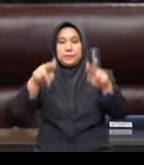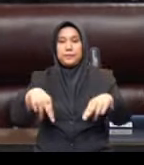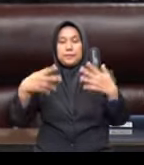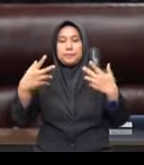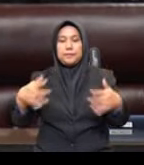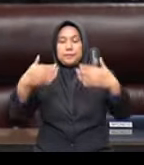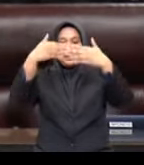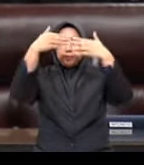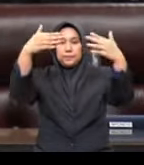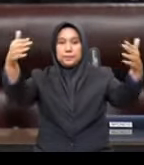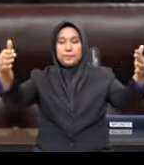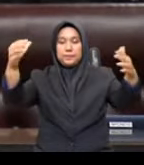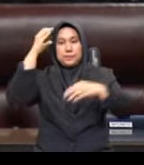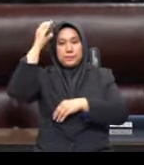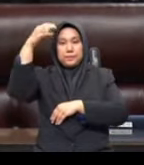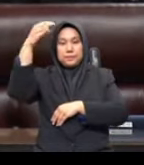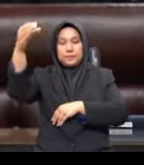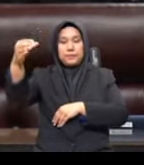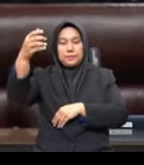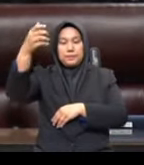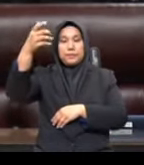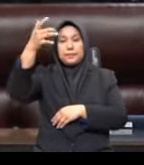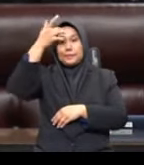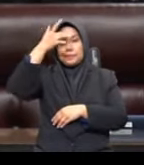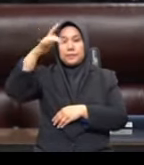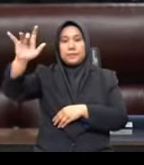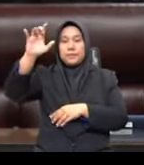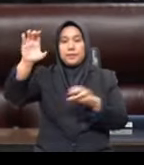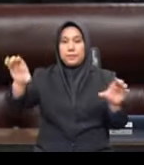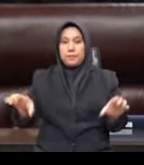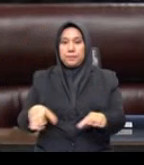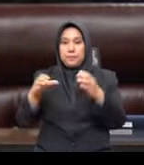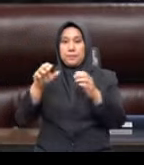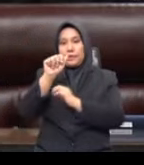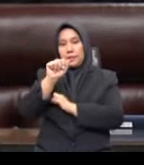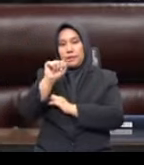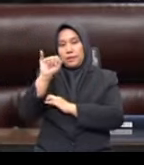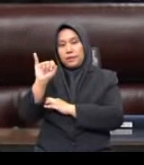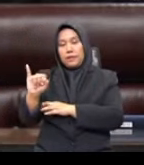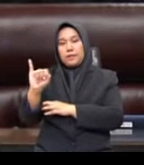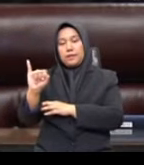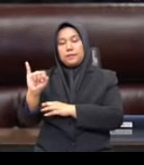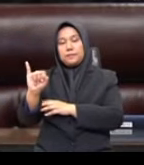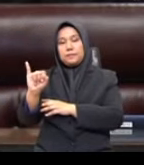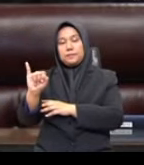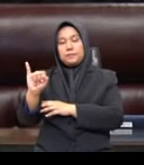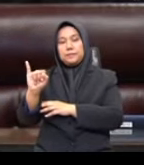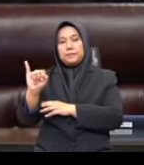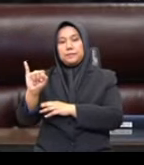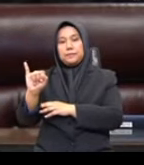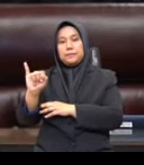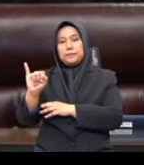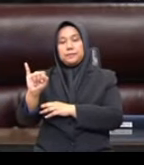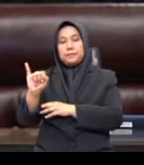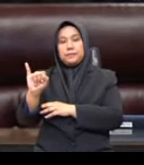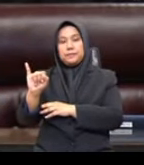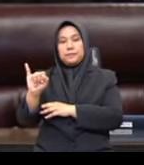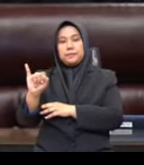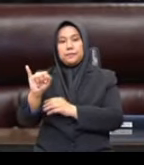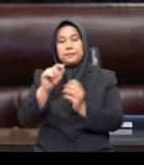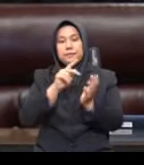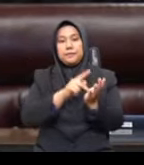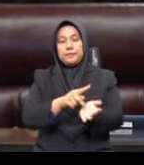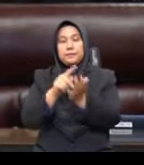telah didedahkan kepada konsep kecerdasan buatan atau ai atupun Ai dan aplikasinya